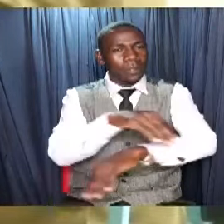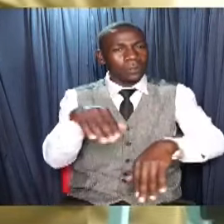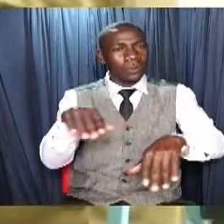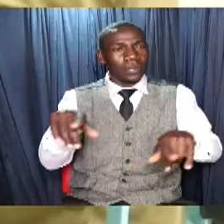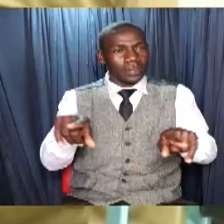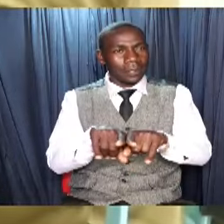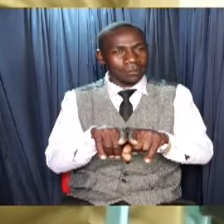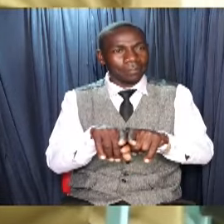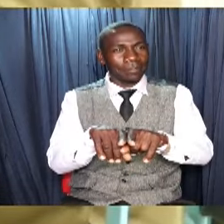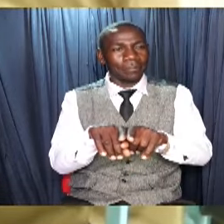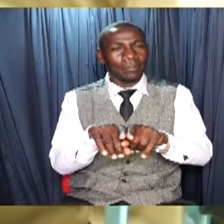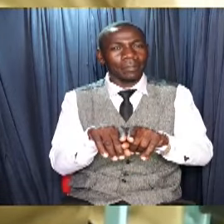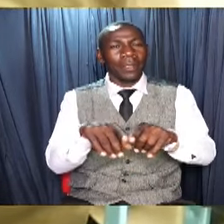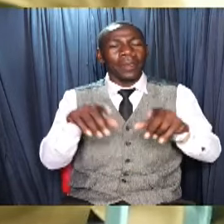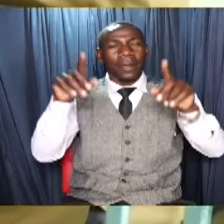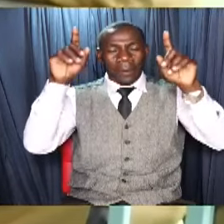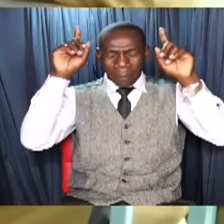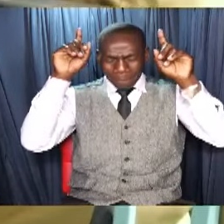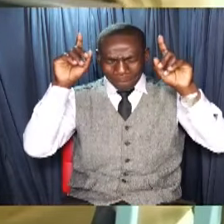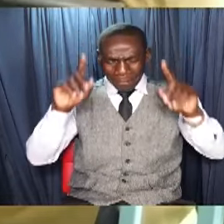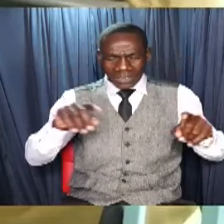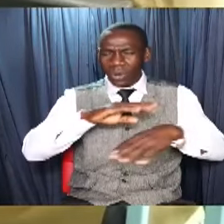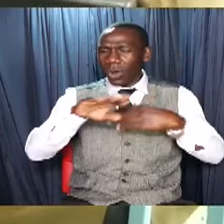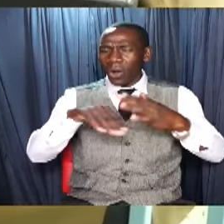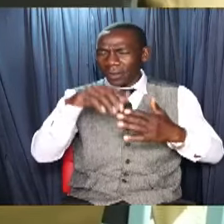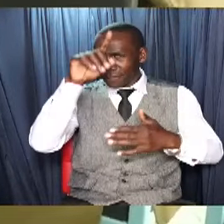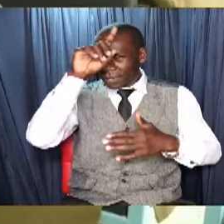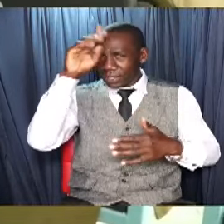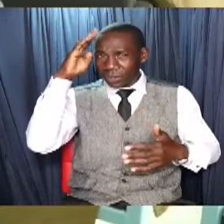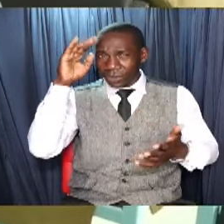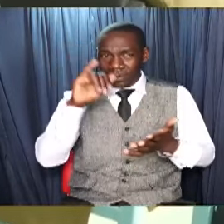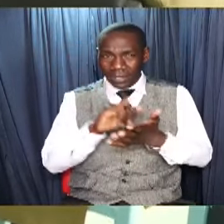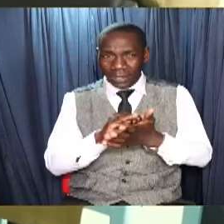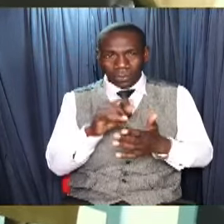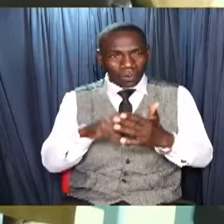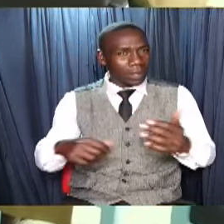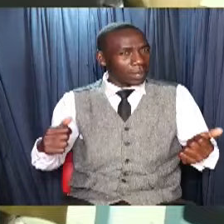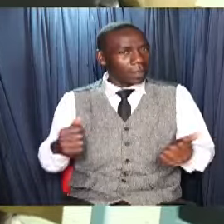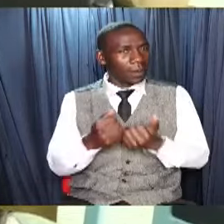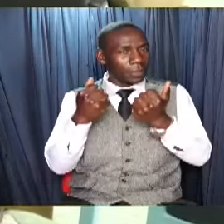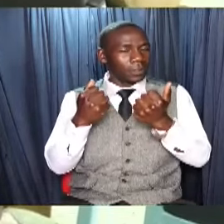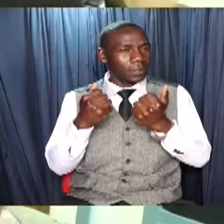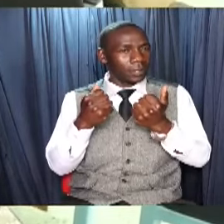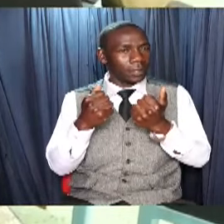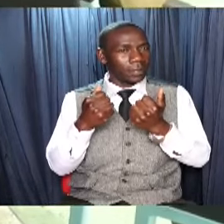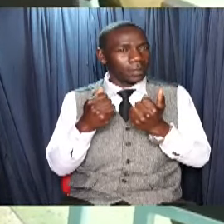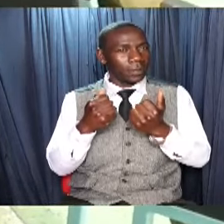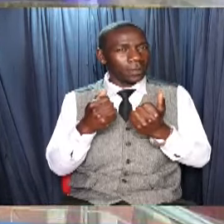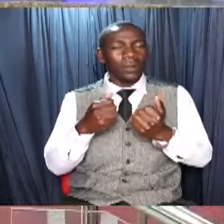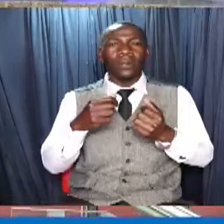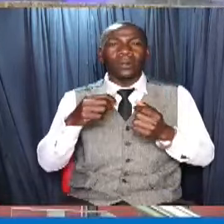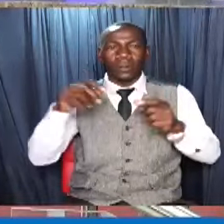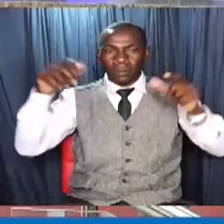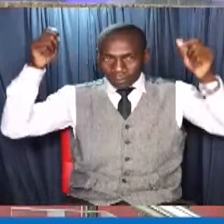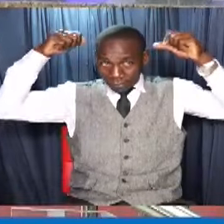Uh-huh. Okay. Paka mtaa wote ujue. Until the whole village knows. Alafu inatobolewa kondoo. Then